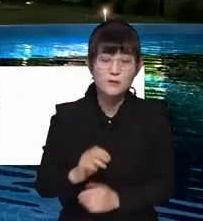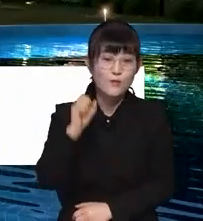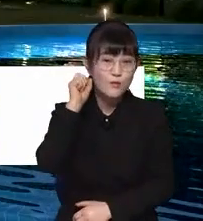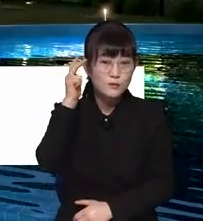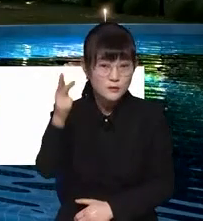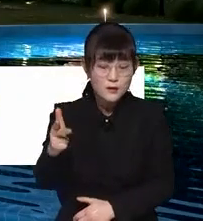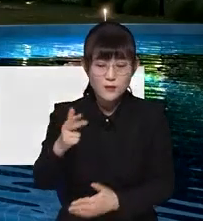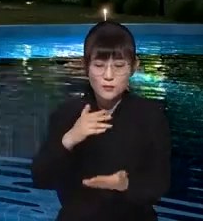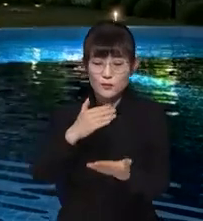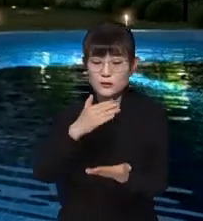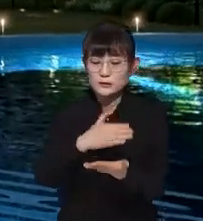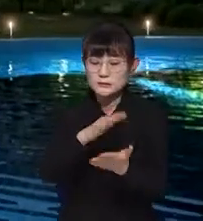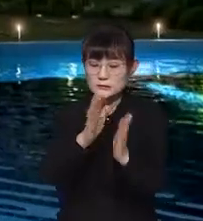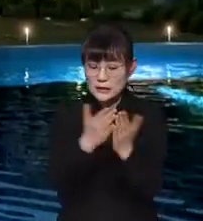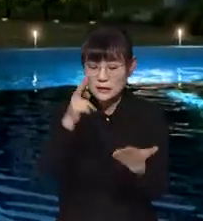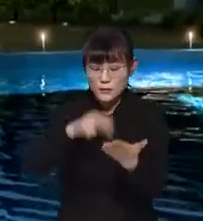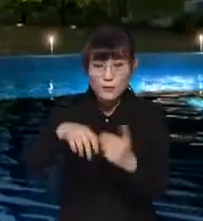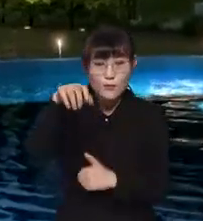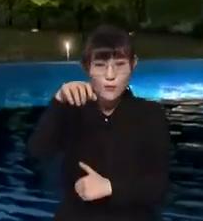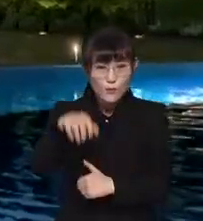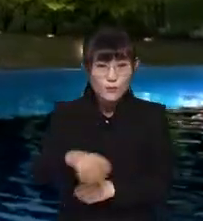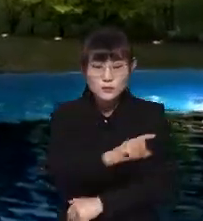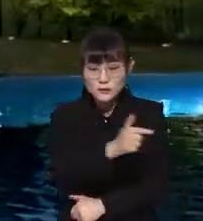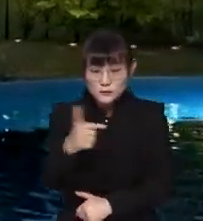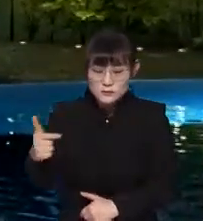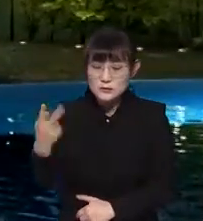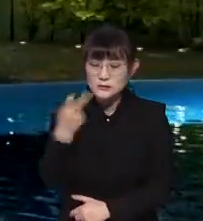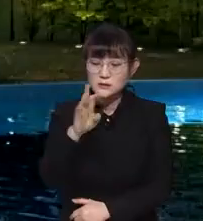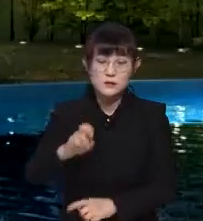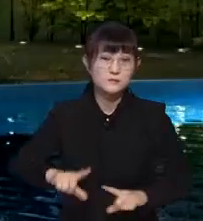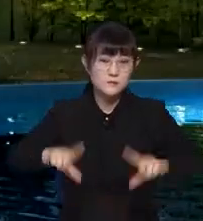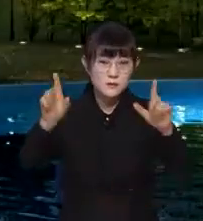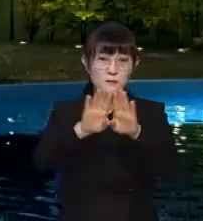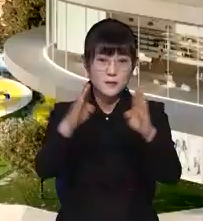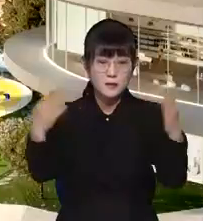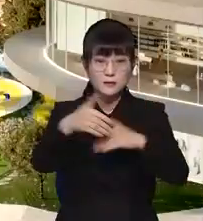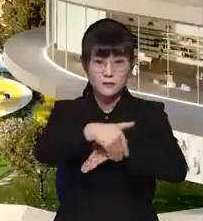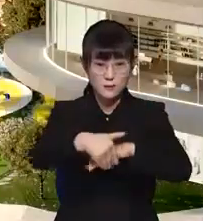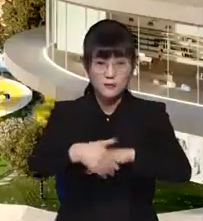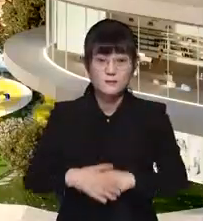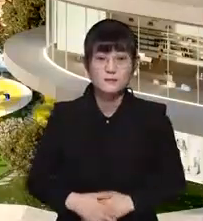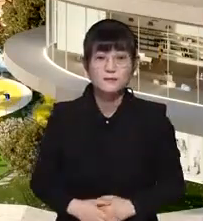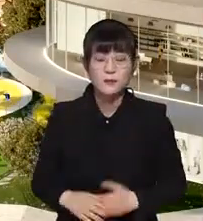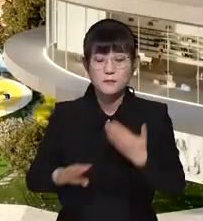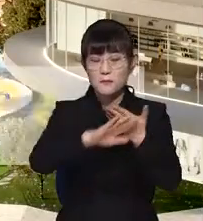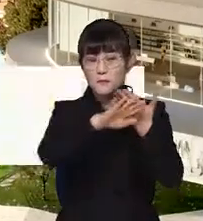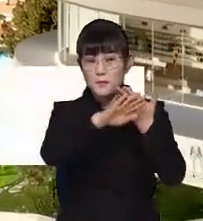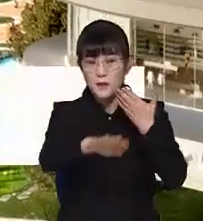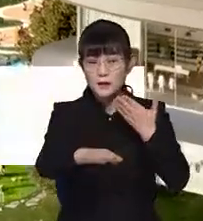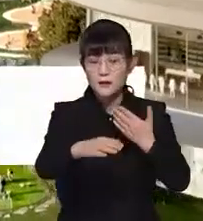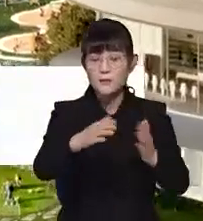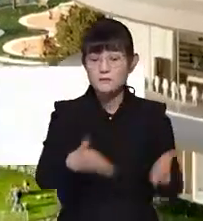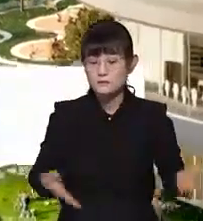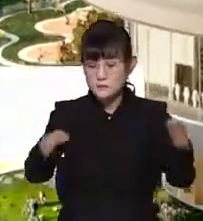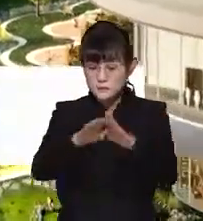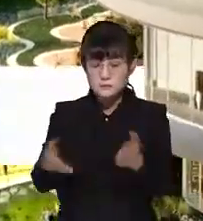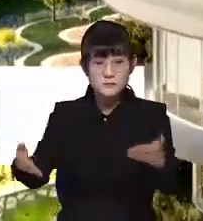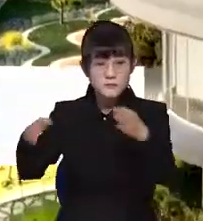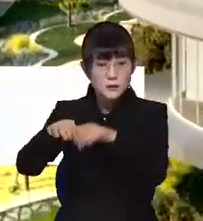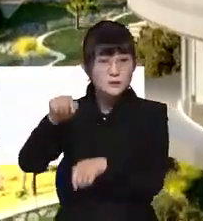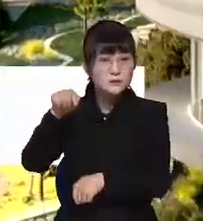별꿈 도서관, 스마트팜 등 핵심 시설을 2030년 개장합니다. 이어 레지던스와 부대 시설